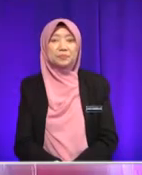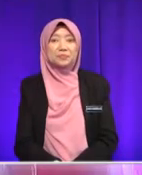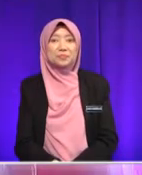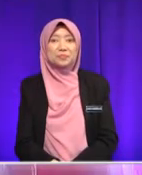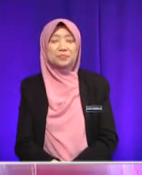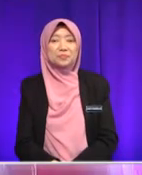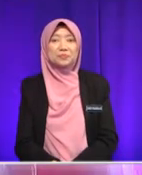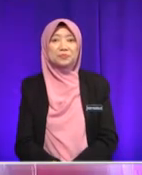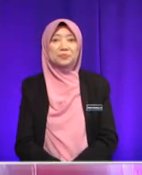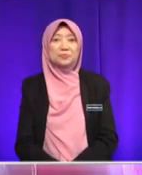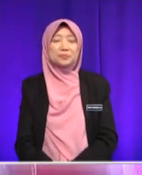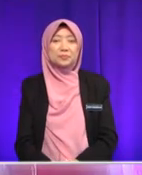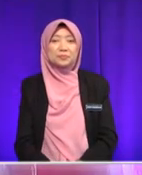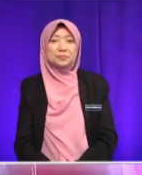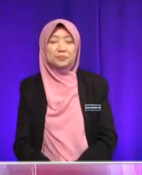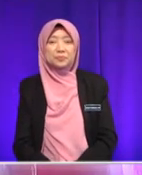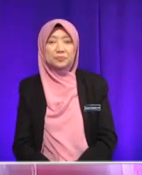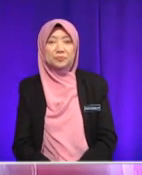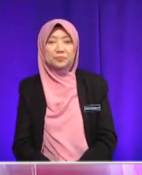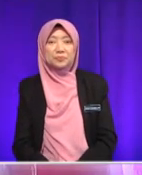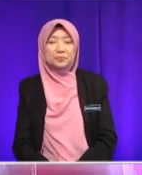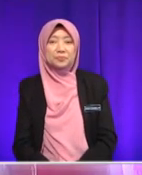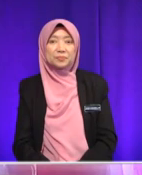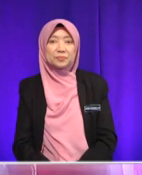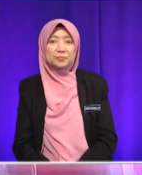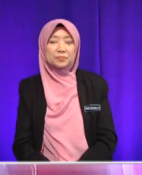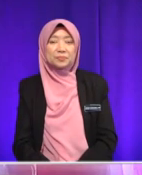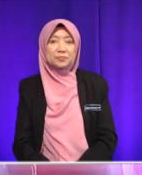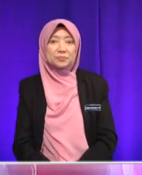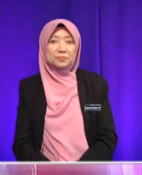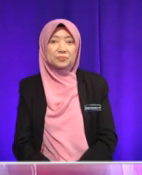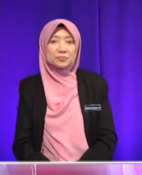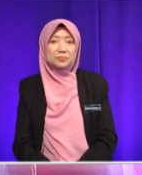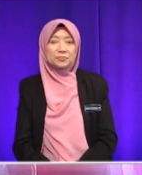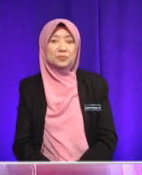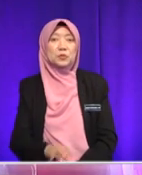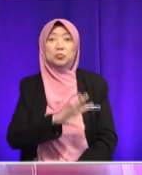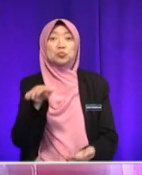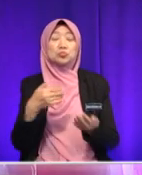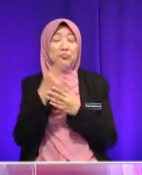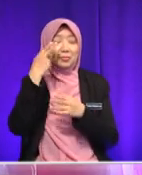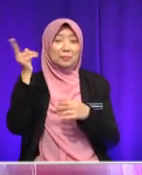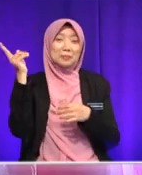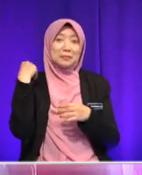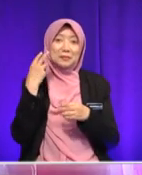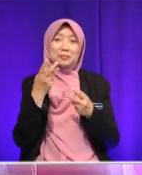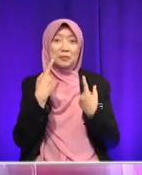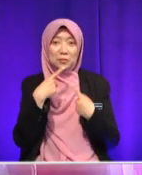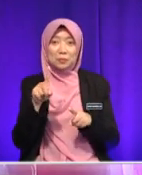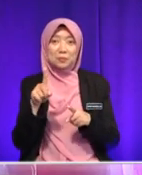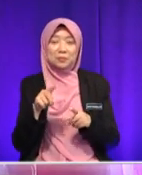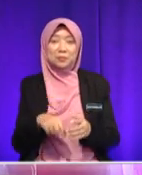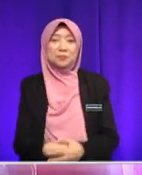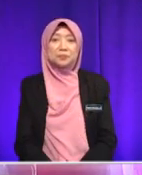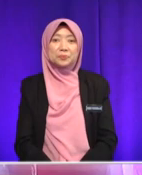juga Ifti. Betul. Baik, saya akan tambahkan. Wah, masing-masing tidak kurang hebatnya ya. Charlene